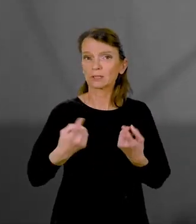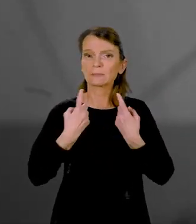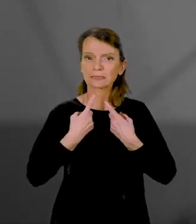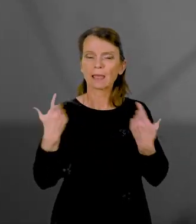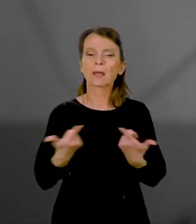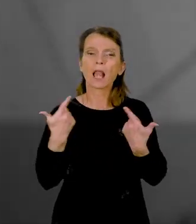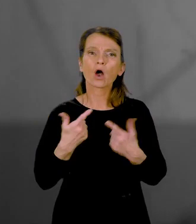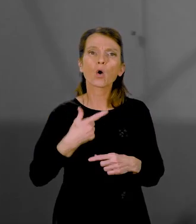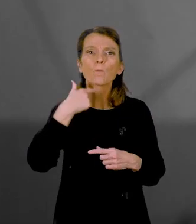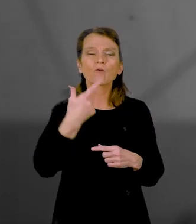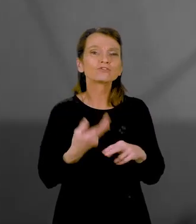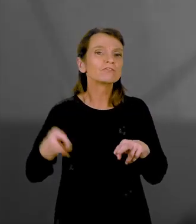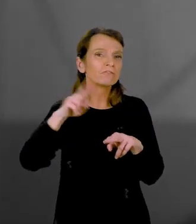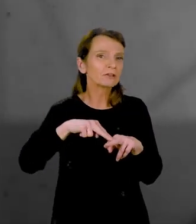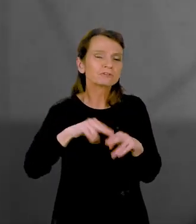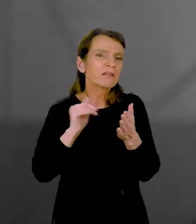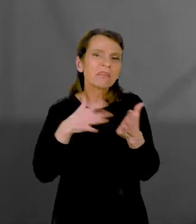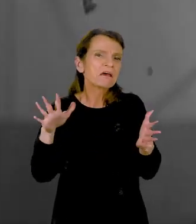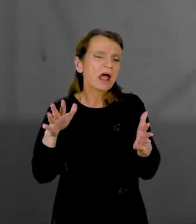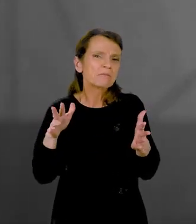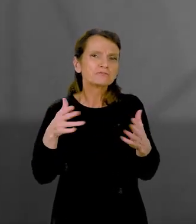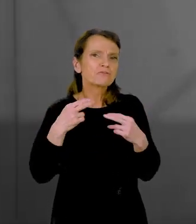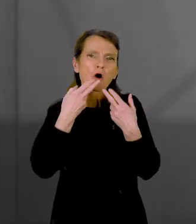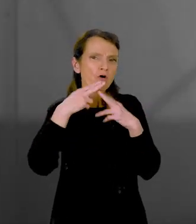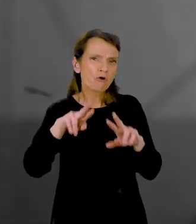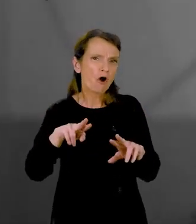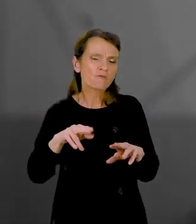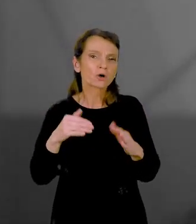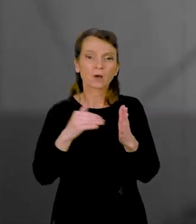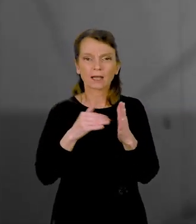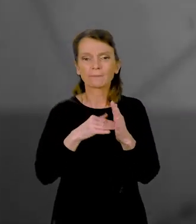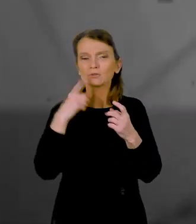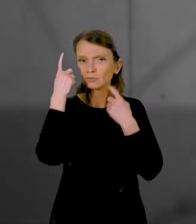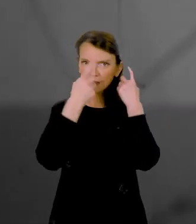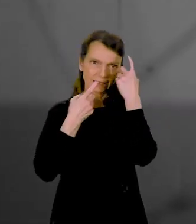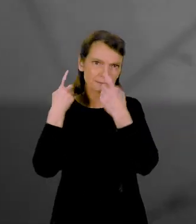več. Se pravzaprav ne rabiš odgovorov, rabiš razmišljanje.